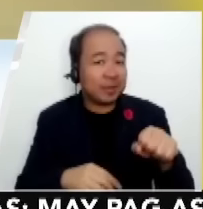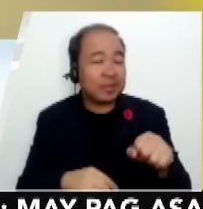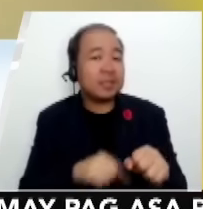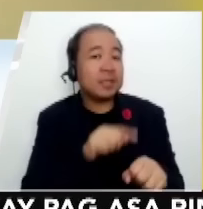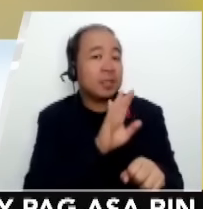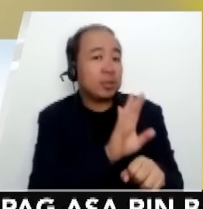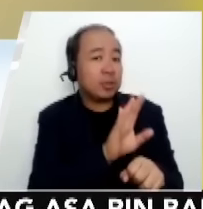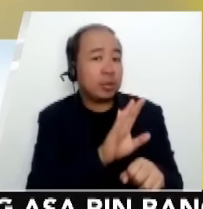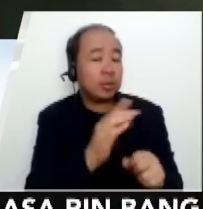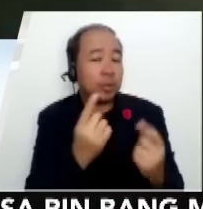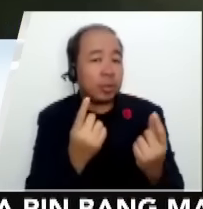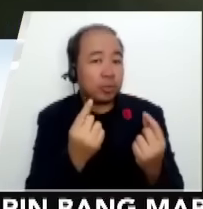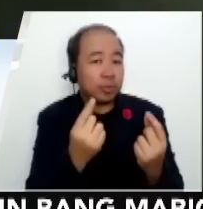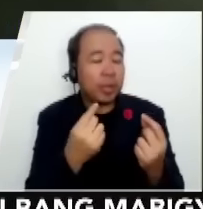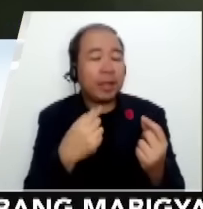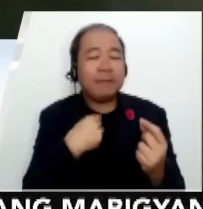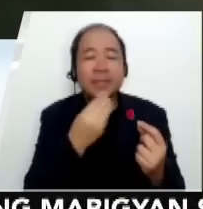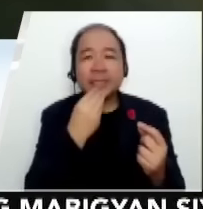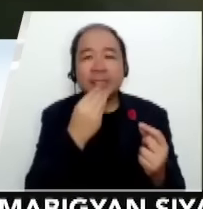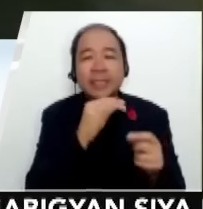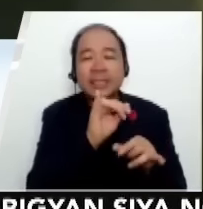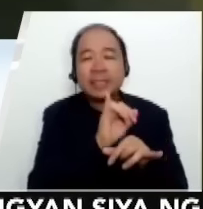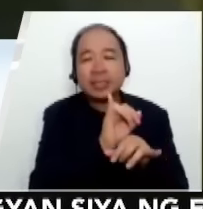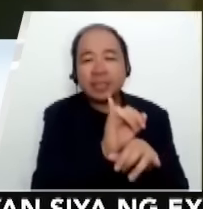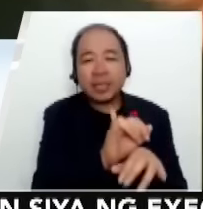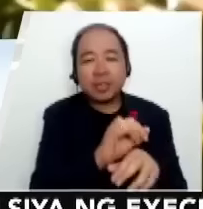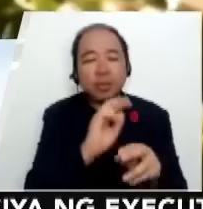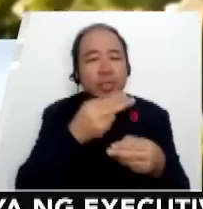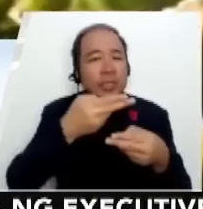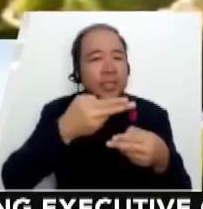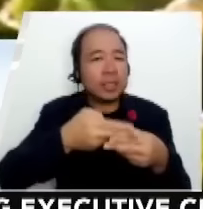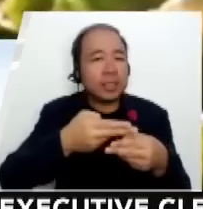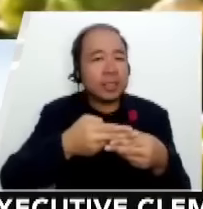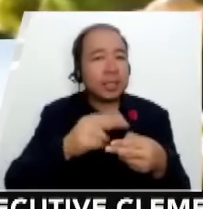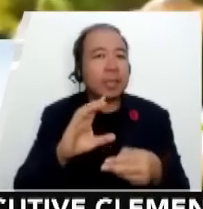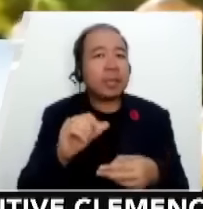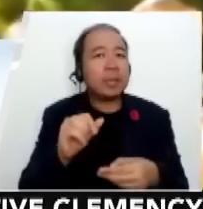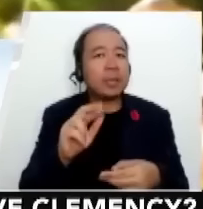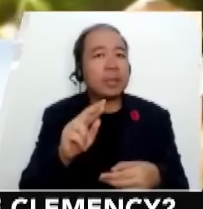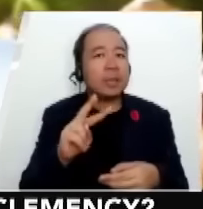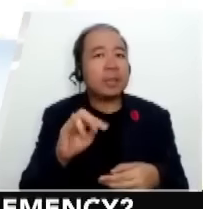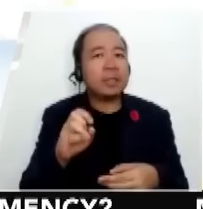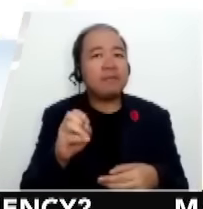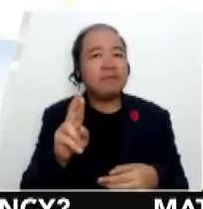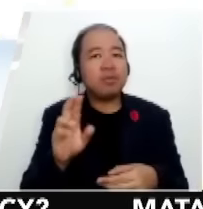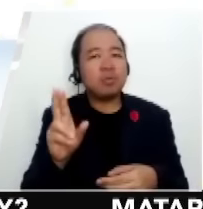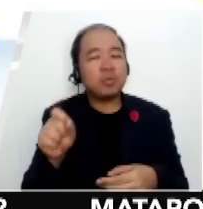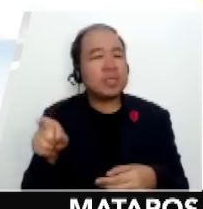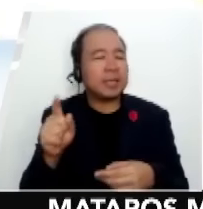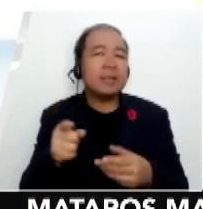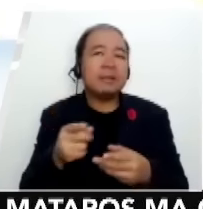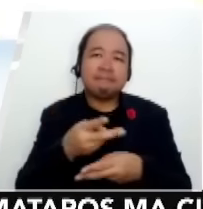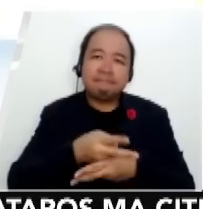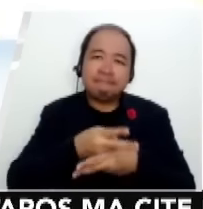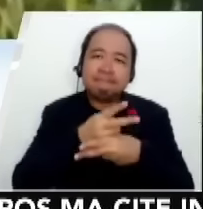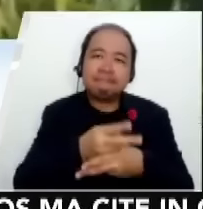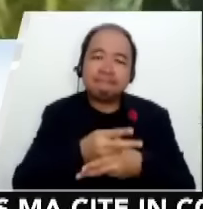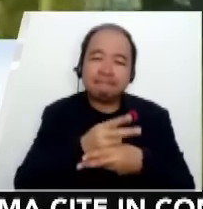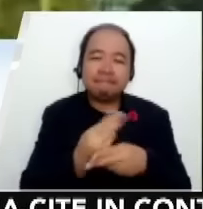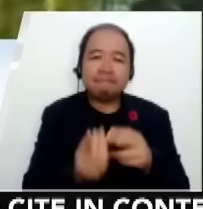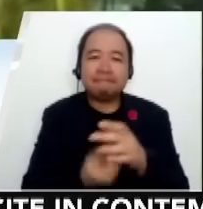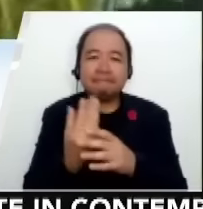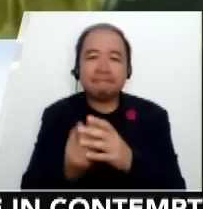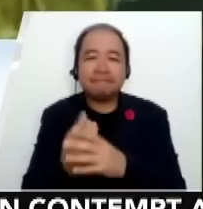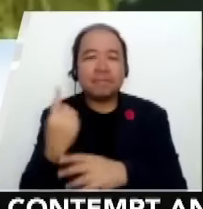mga insekto at maliliit na hayop, ang tawag sa kanila mga carnivorous plant na mabusisig inaalagaan ni Rafael. Nagsimula po ako 2021. Gusto